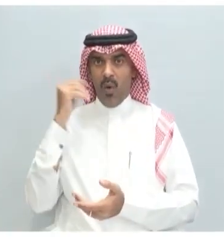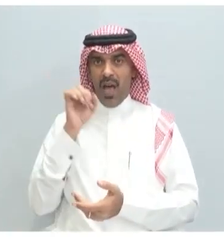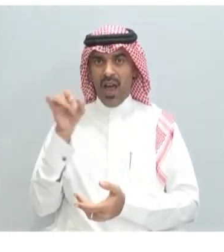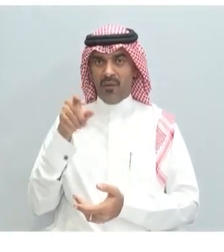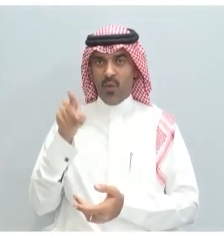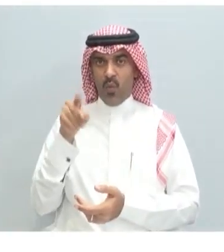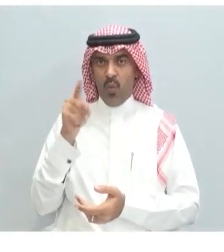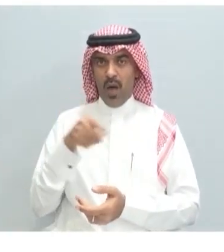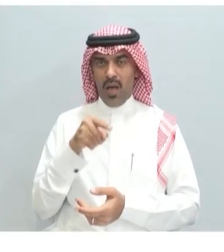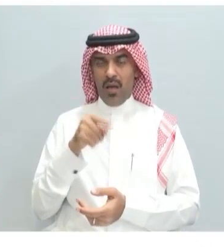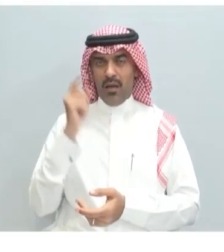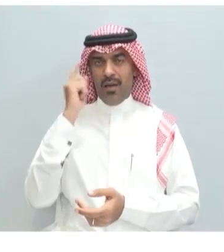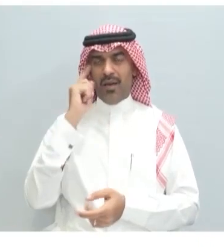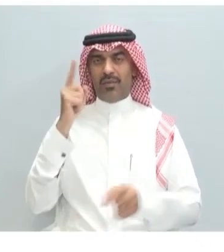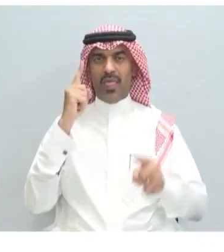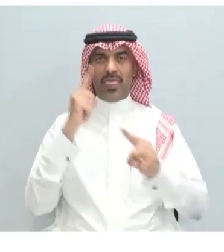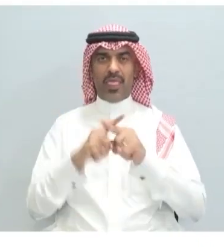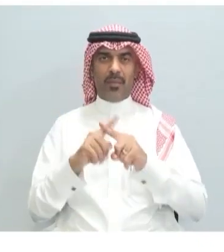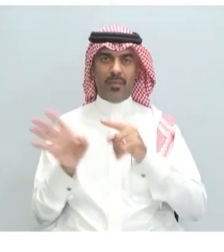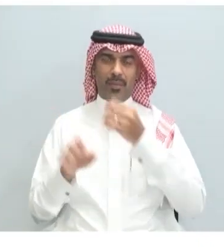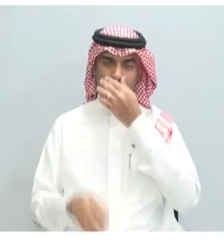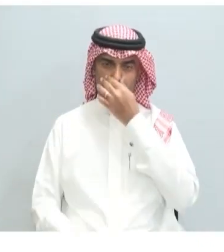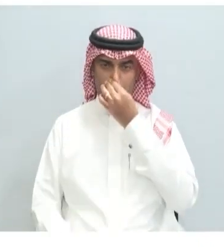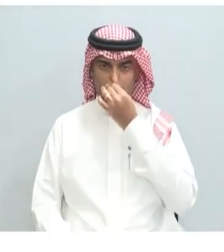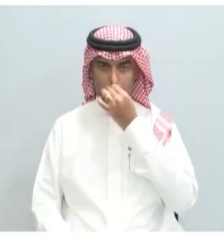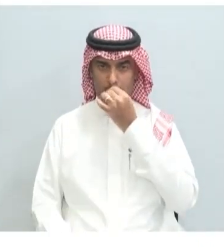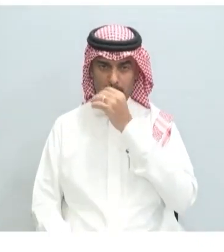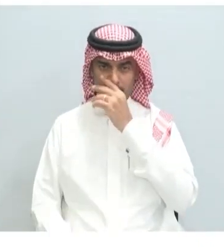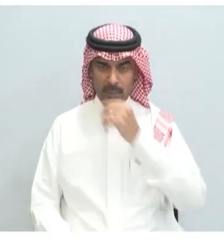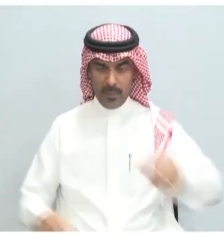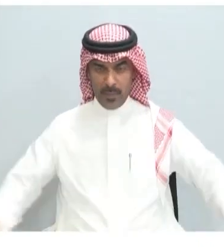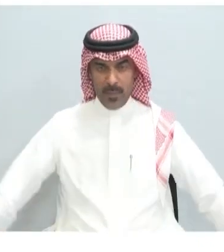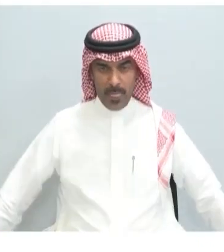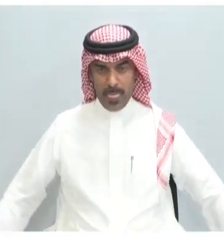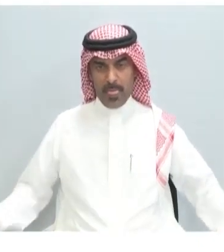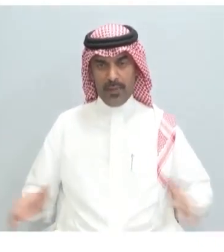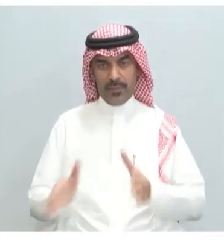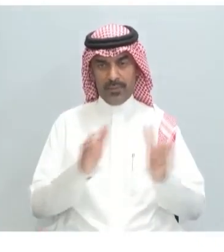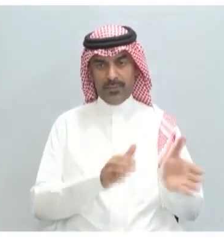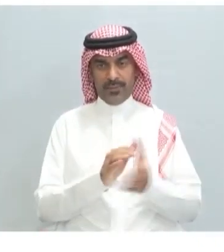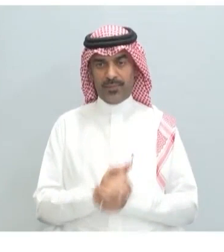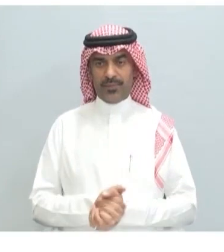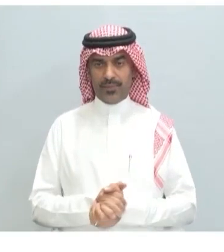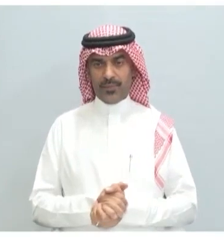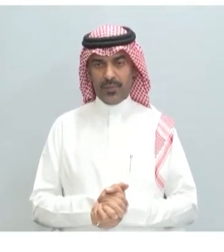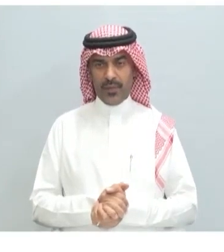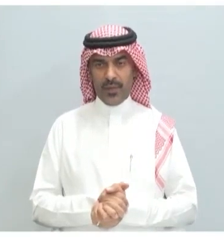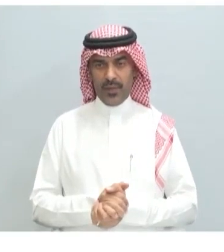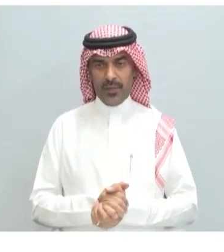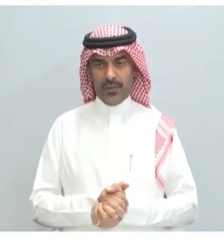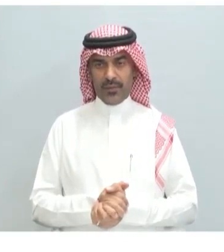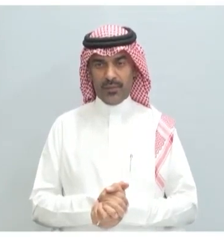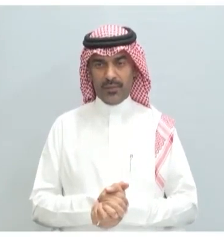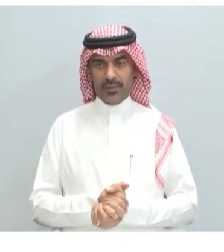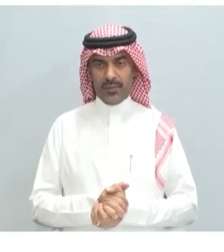دائما يعني الضرب مثل ما احنا شفنا في الحوادث المستقله وغير المستقله نشوف تحققنا فهمك